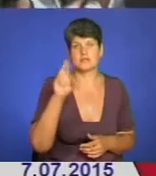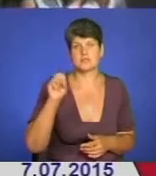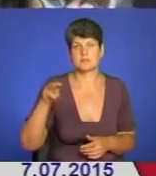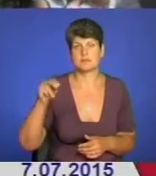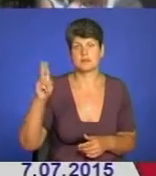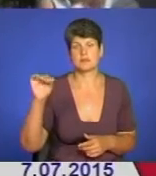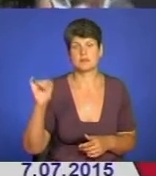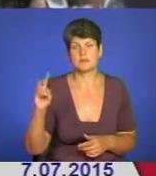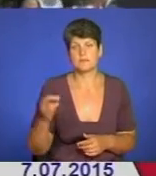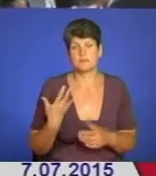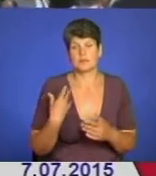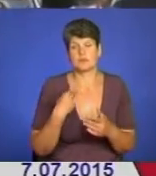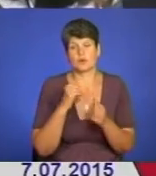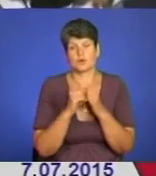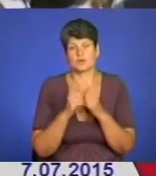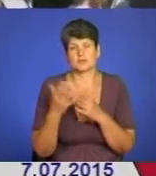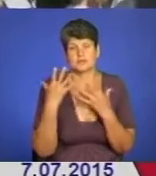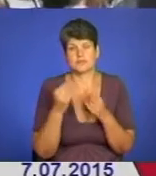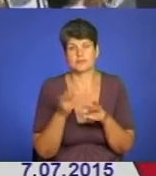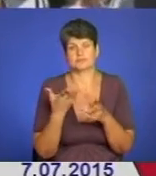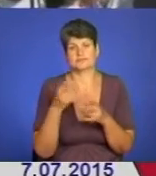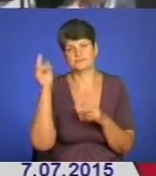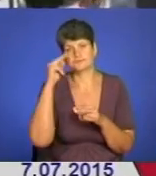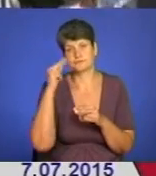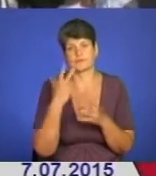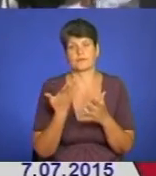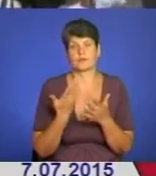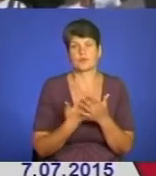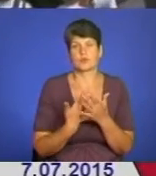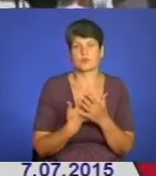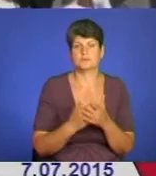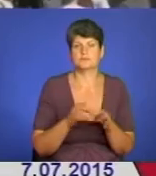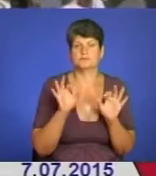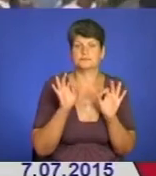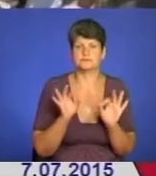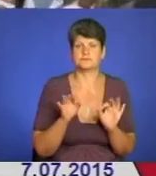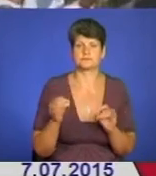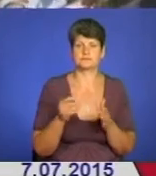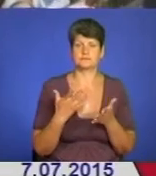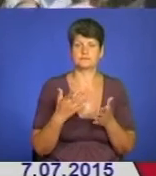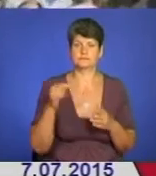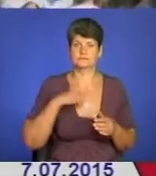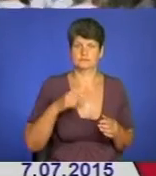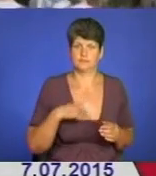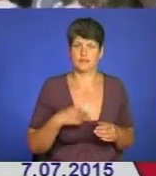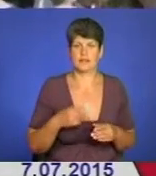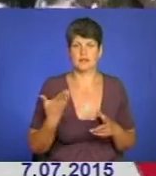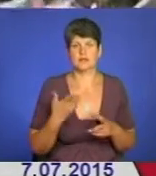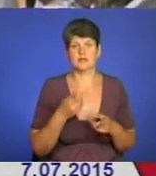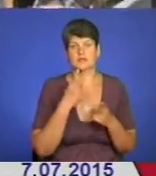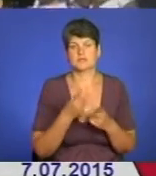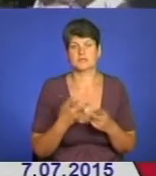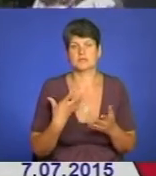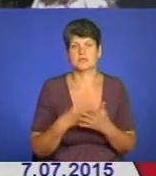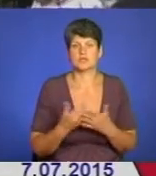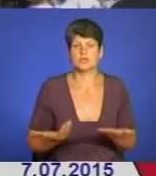розглядаємо якусь чесноту митрополита Андрея, за допомогою якої також і ми можемо освятити наше християнське життя і здійснити